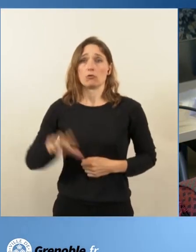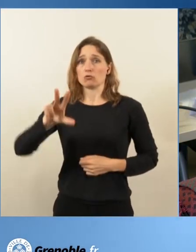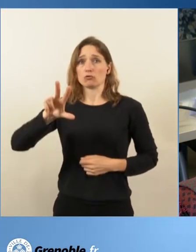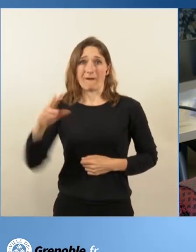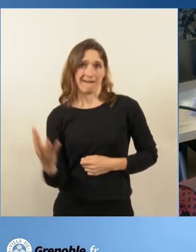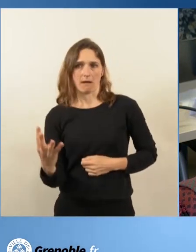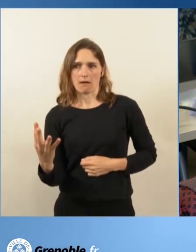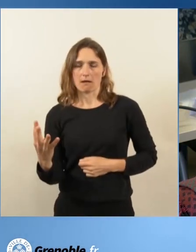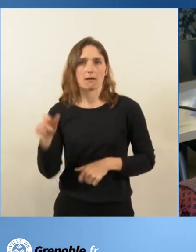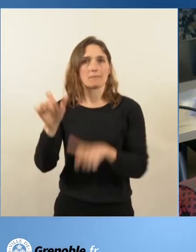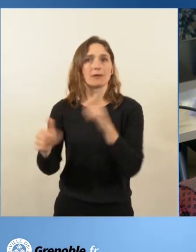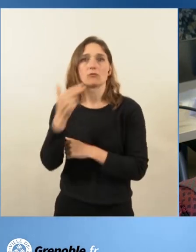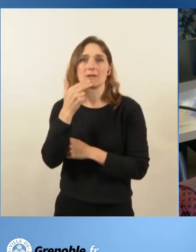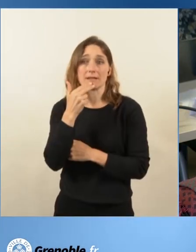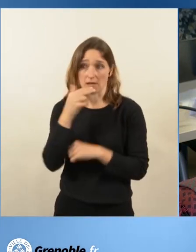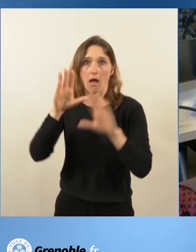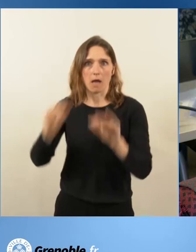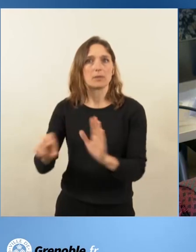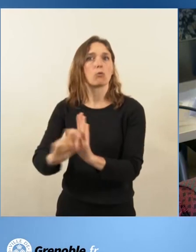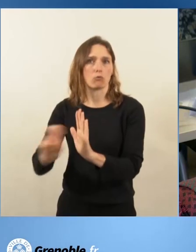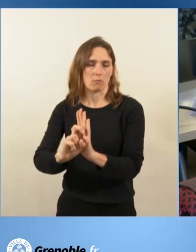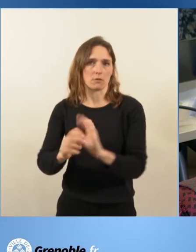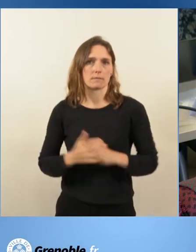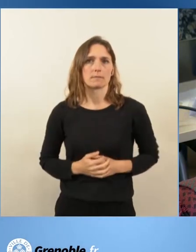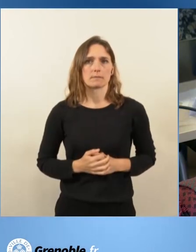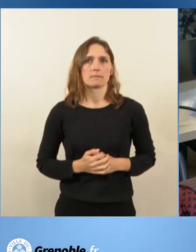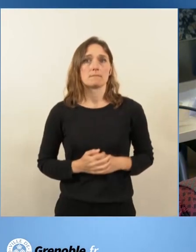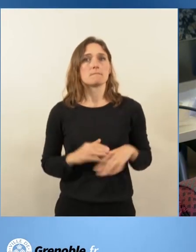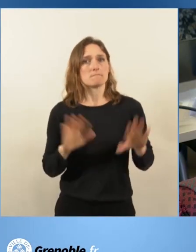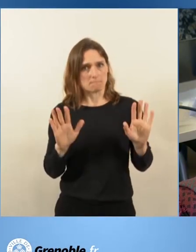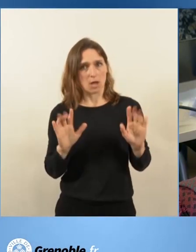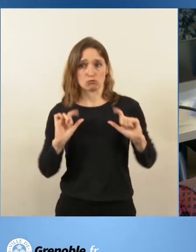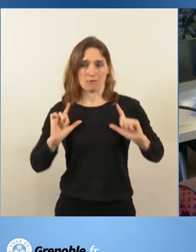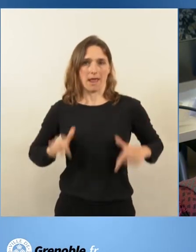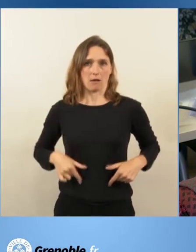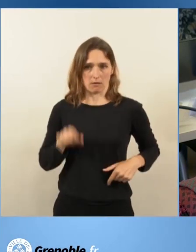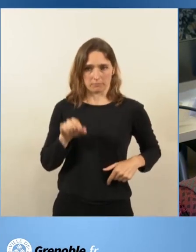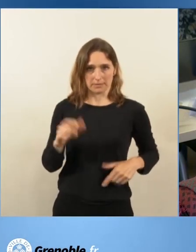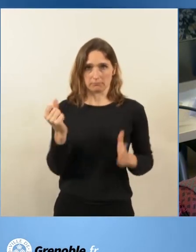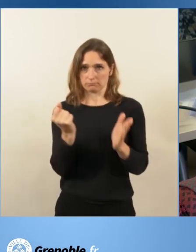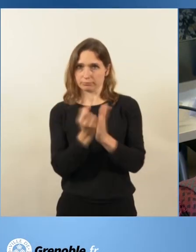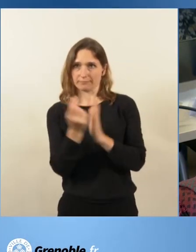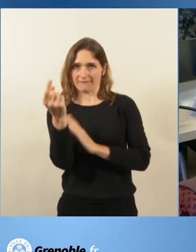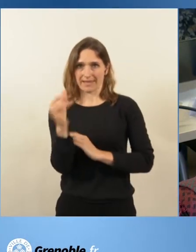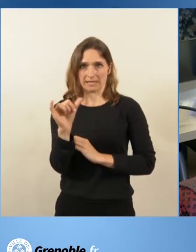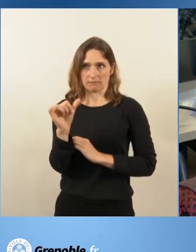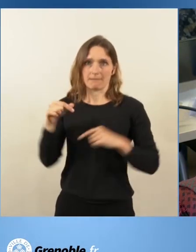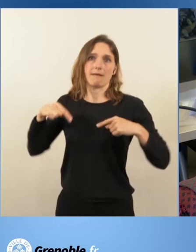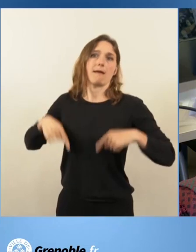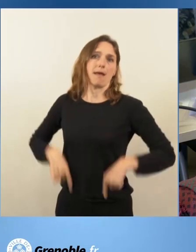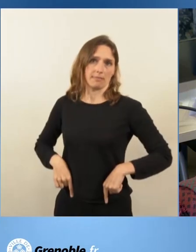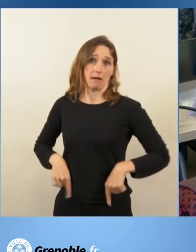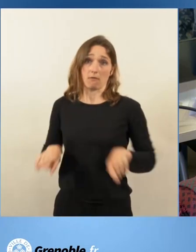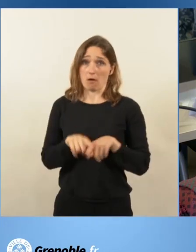usagers usagers des inscrits au Conservatoire sont Grenoble et Chronopost pour autant ce conservatoire il est labellisé par l'État comme un constat d'ailleurs